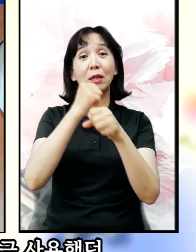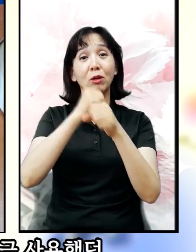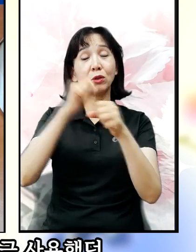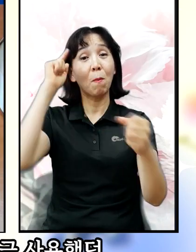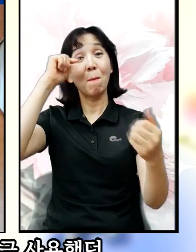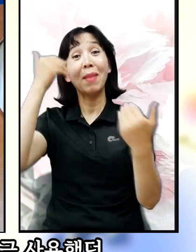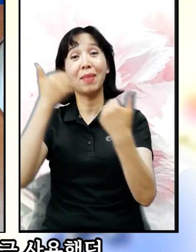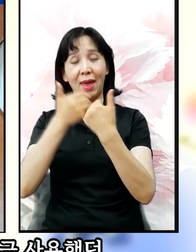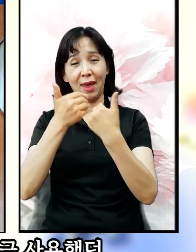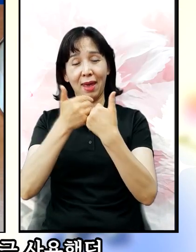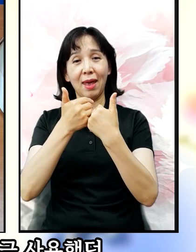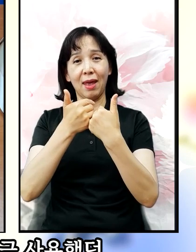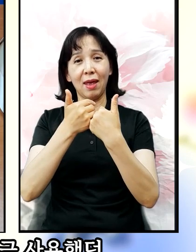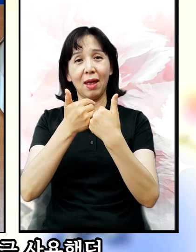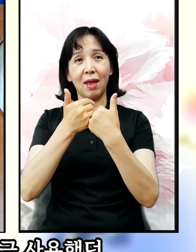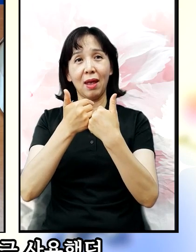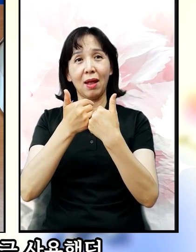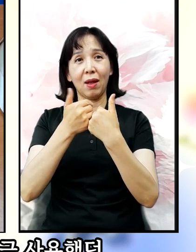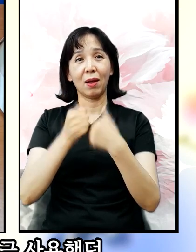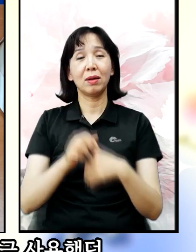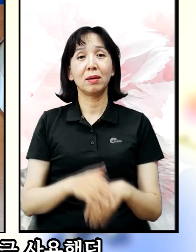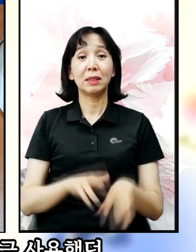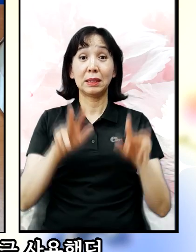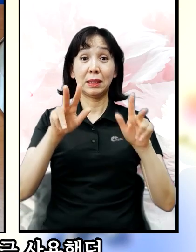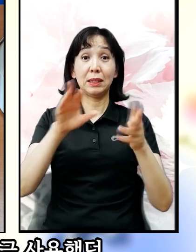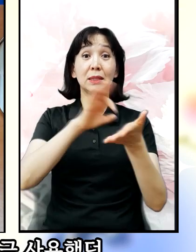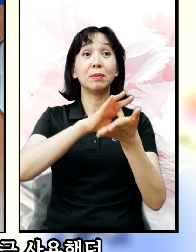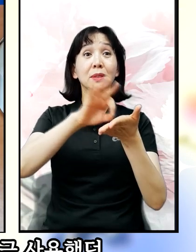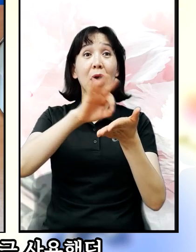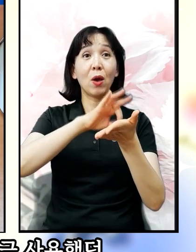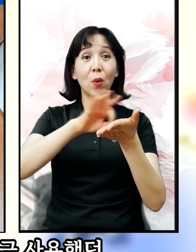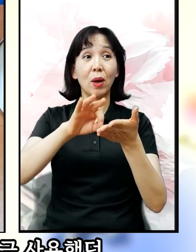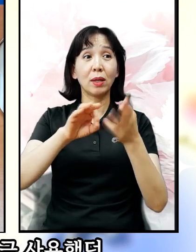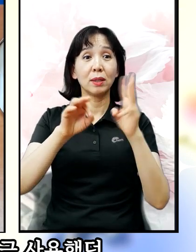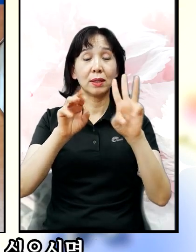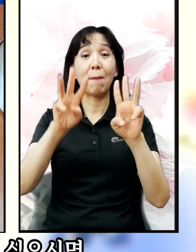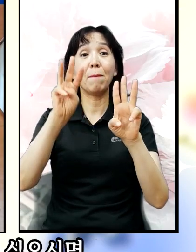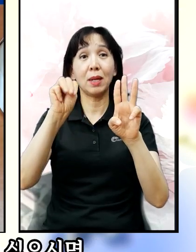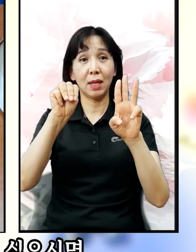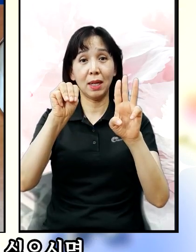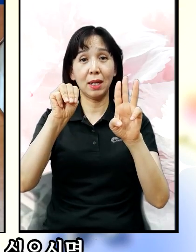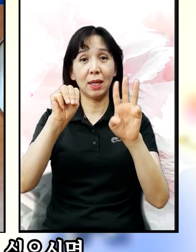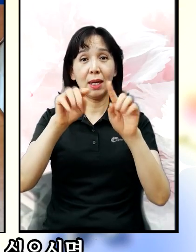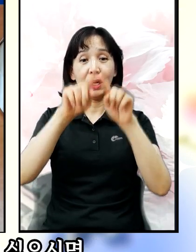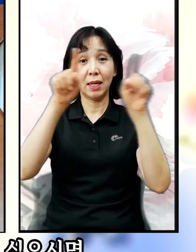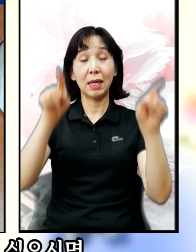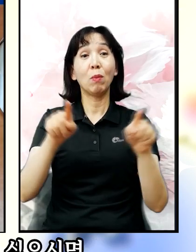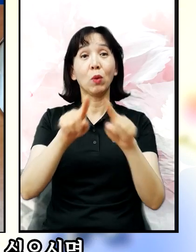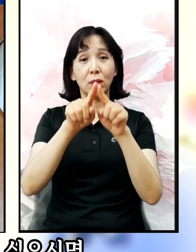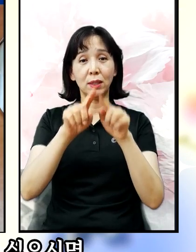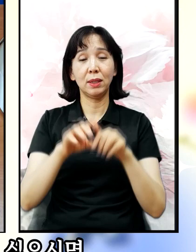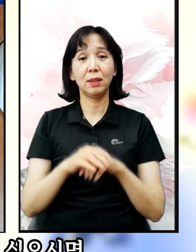만들어 준 반대쪽 위치에 지금 사용했던 3mm 리본을